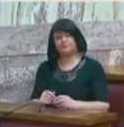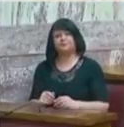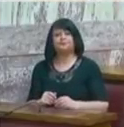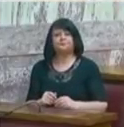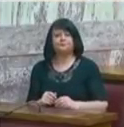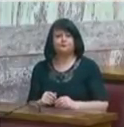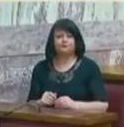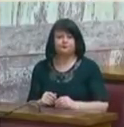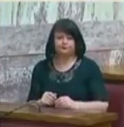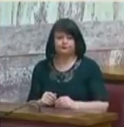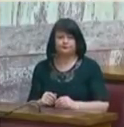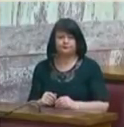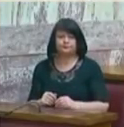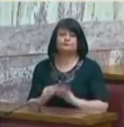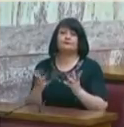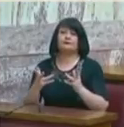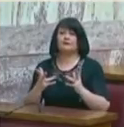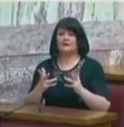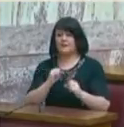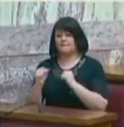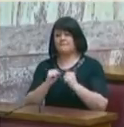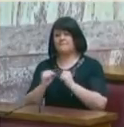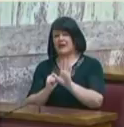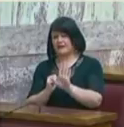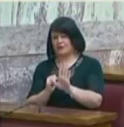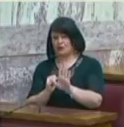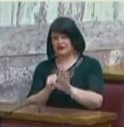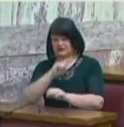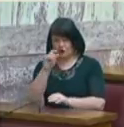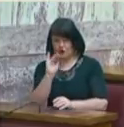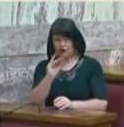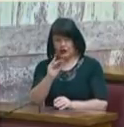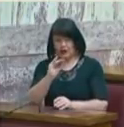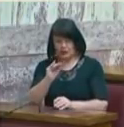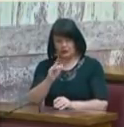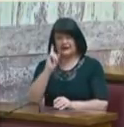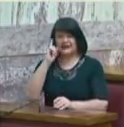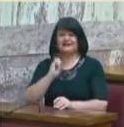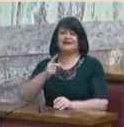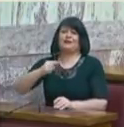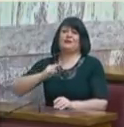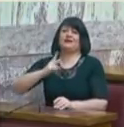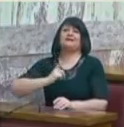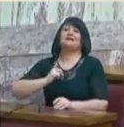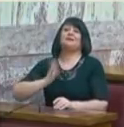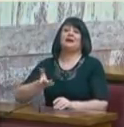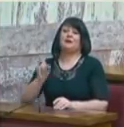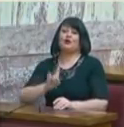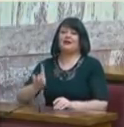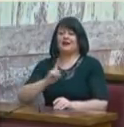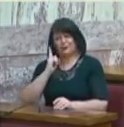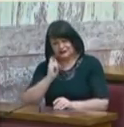Μην εξάπτεστε, είναι ρητορικά τα ερωτήματα. Γνωρίζουμε ήδη την απάντηση που θα δώσει ο κ. Μητσοτάκης.